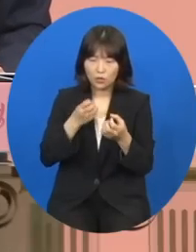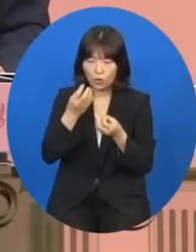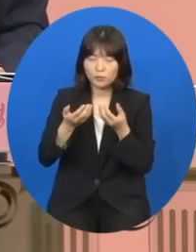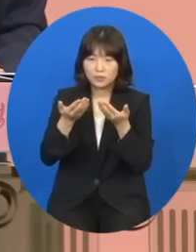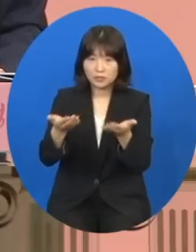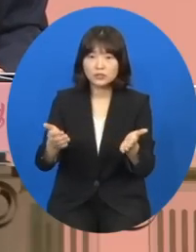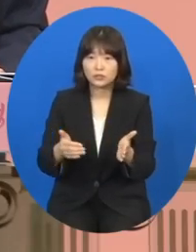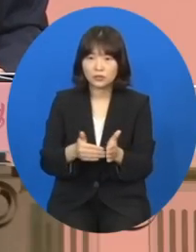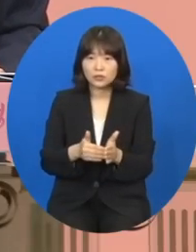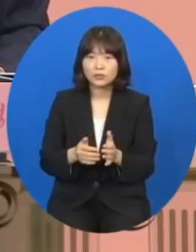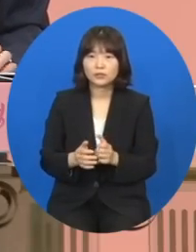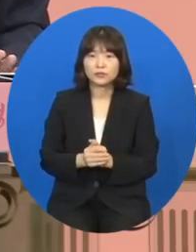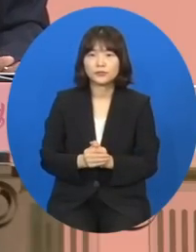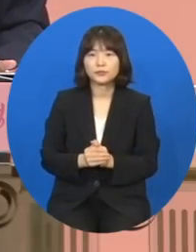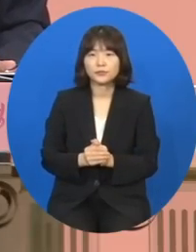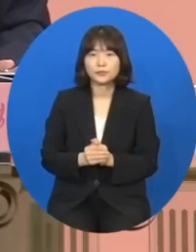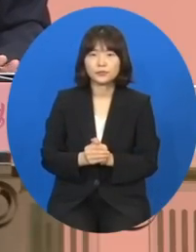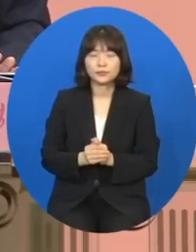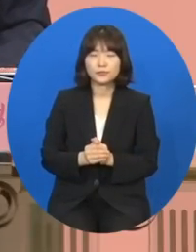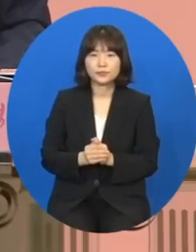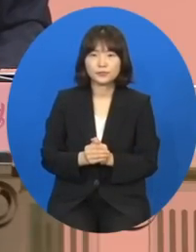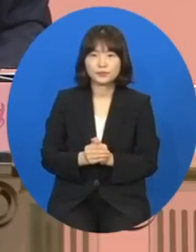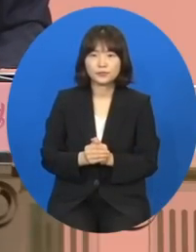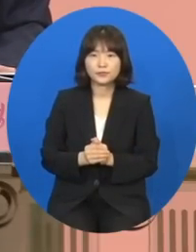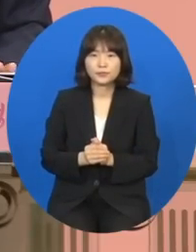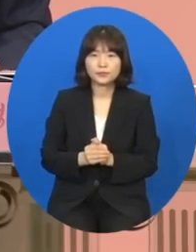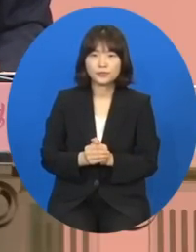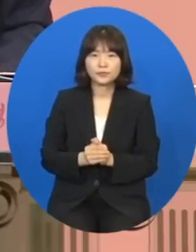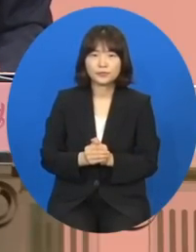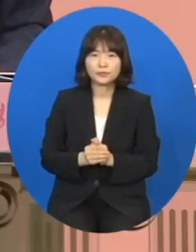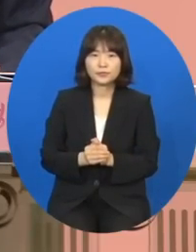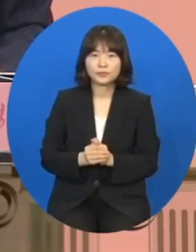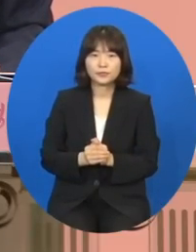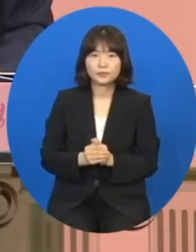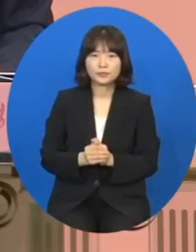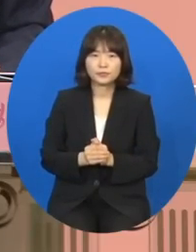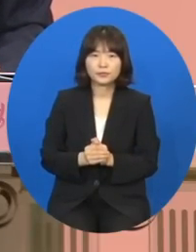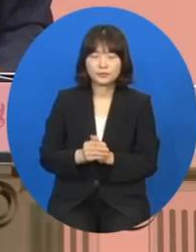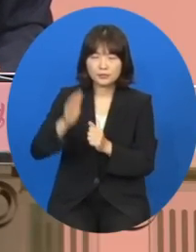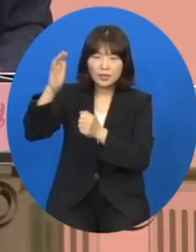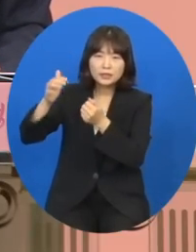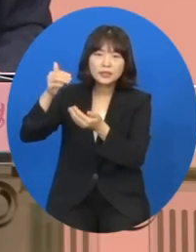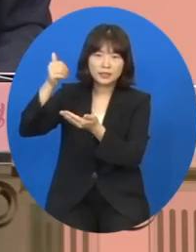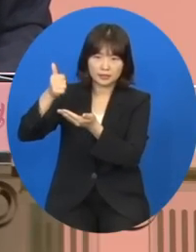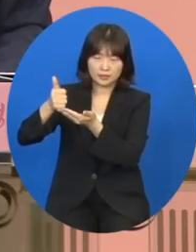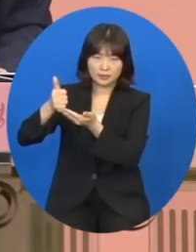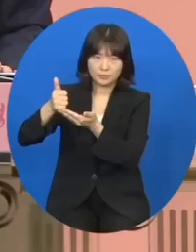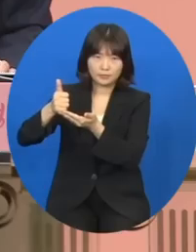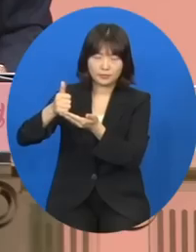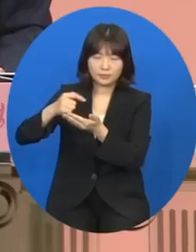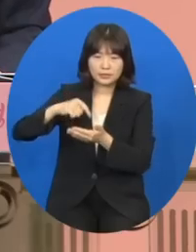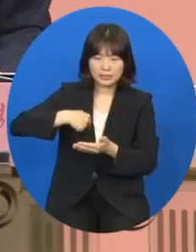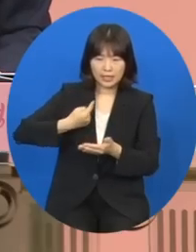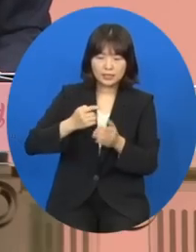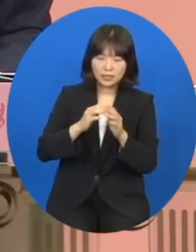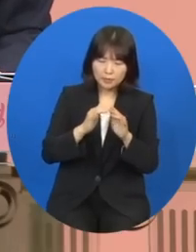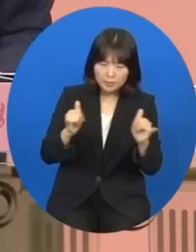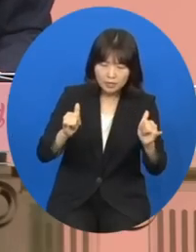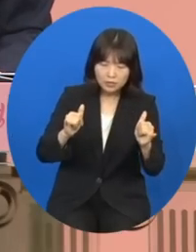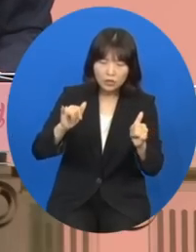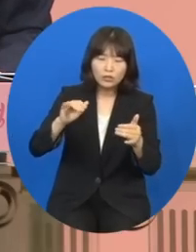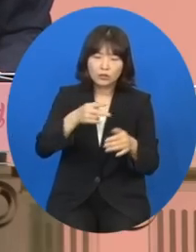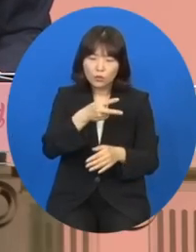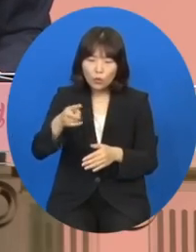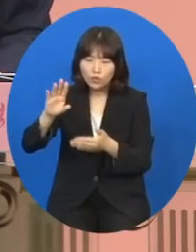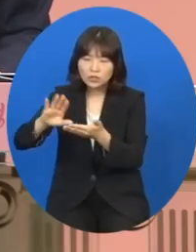원 세스 피보 투 비컴 라이크 크라이스트 하나님은 자신의 백성이 그리스도